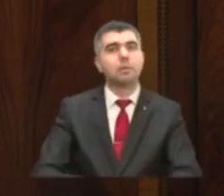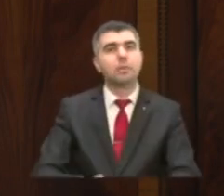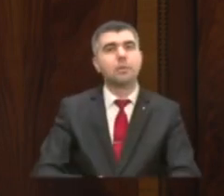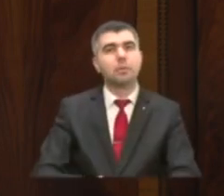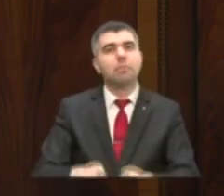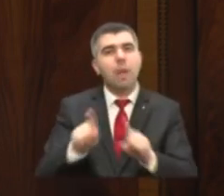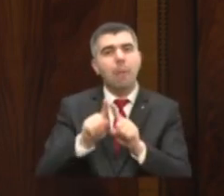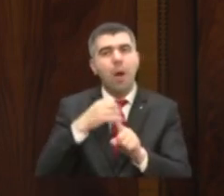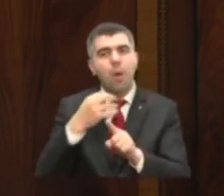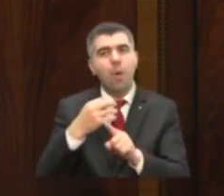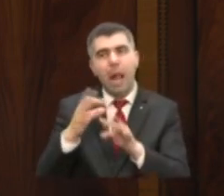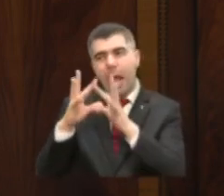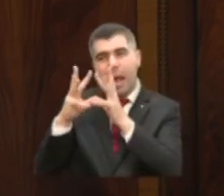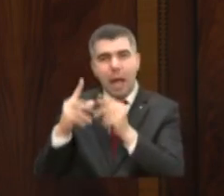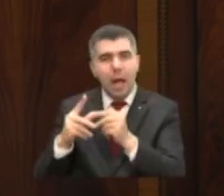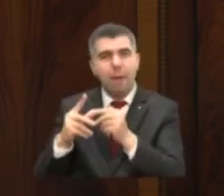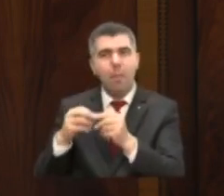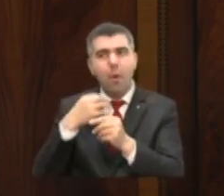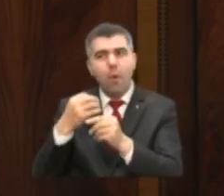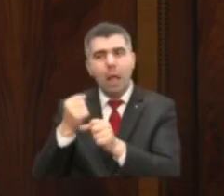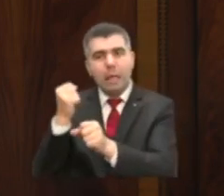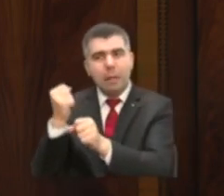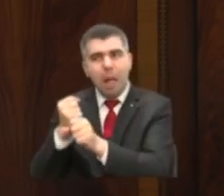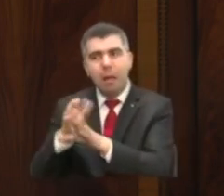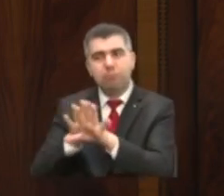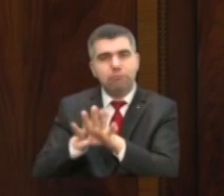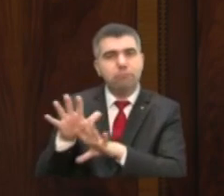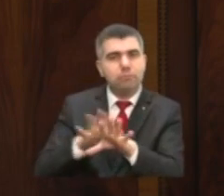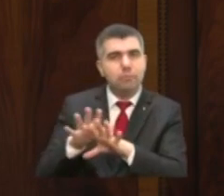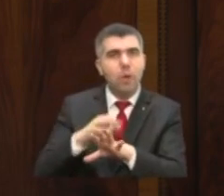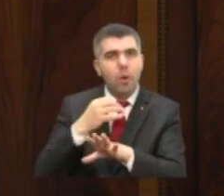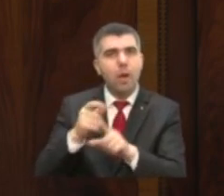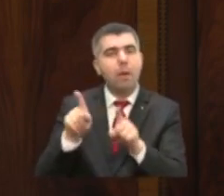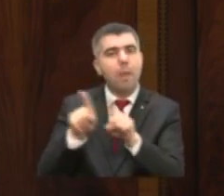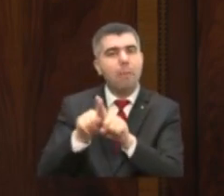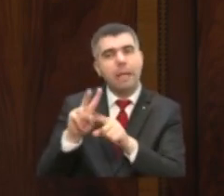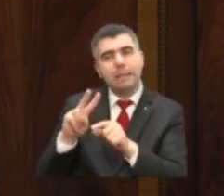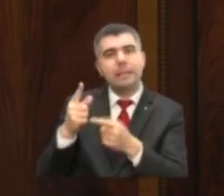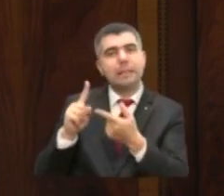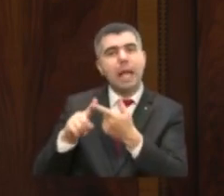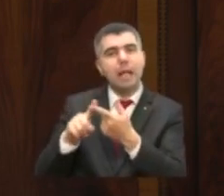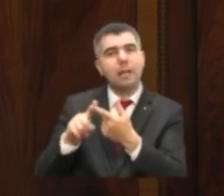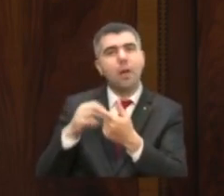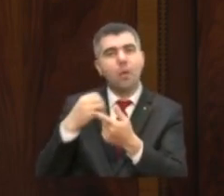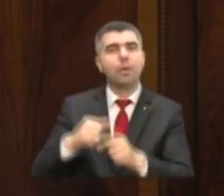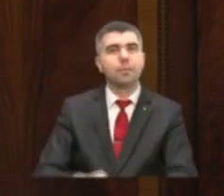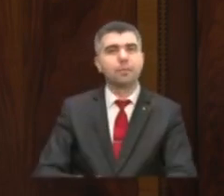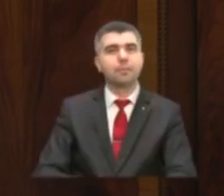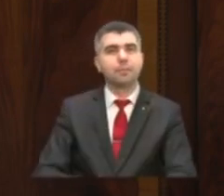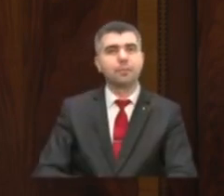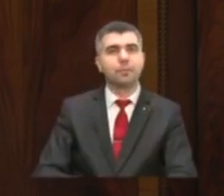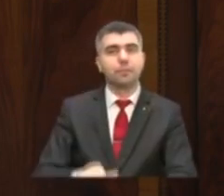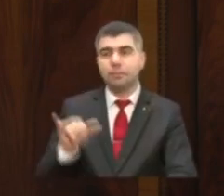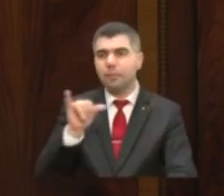تعطي الأرقام والإحصائيات. وأظن أنك مشيتي في هذيك النقطة الثانية، علاش السيد